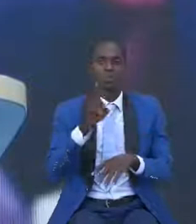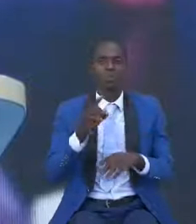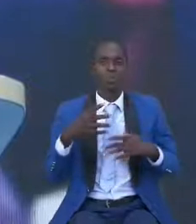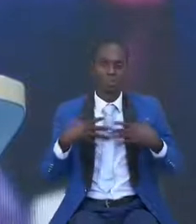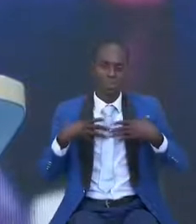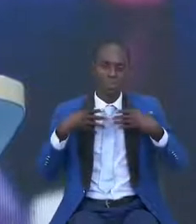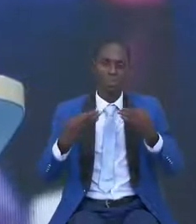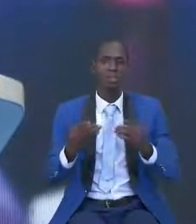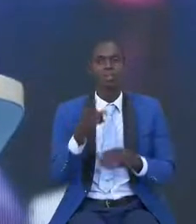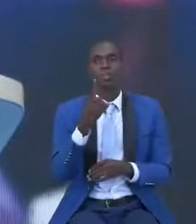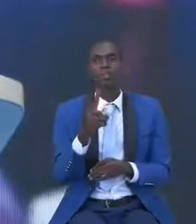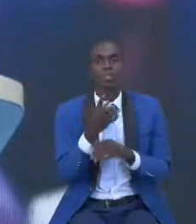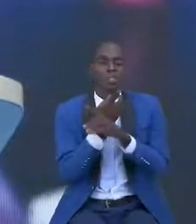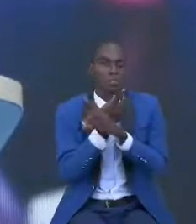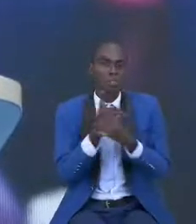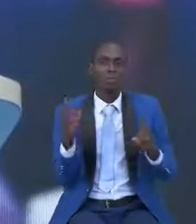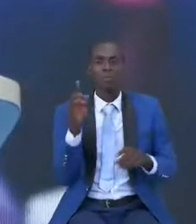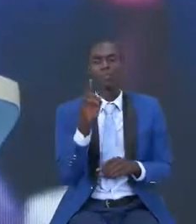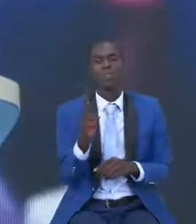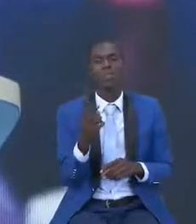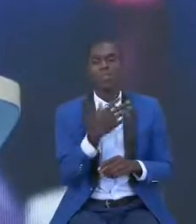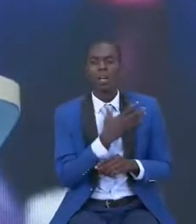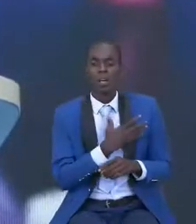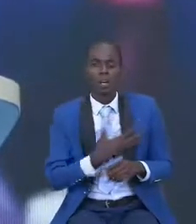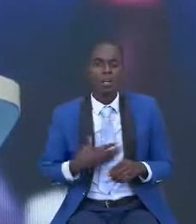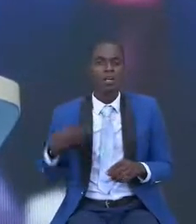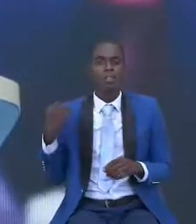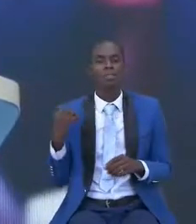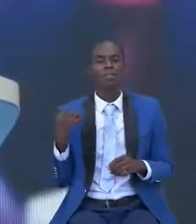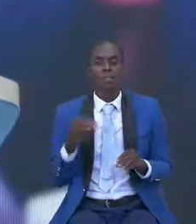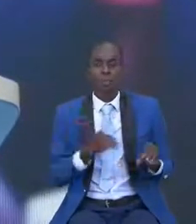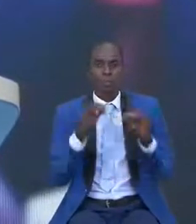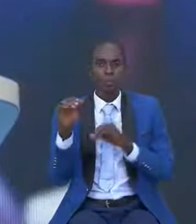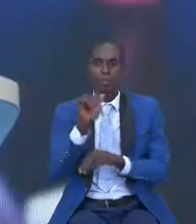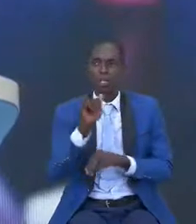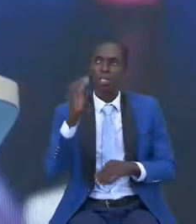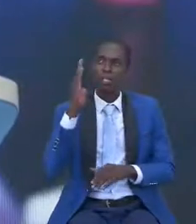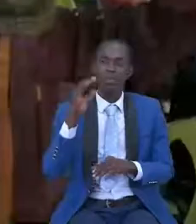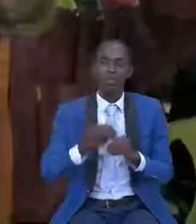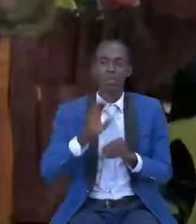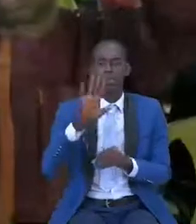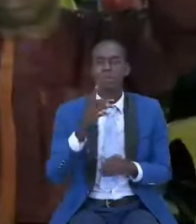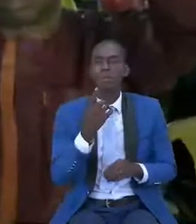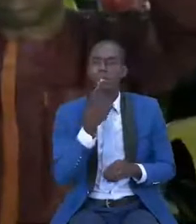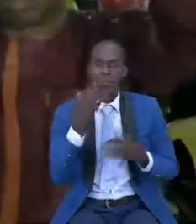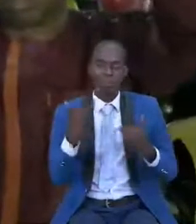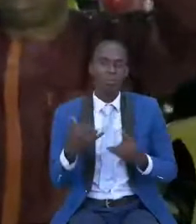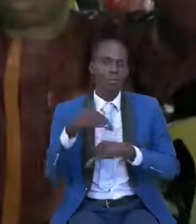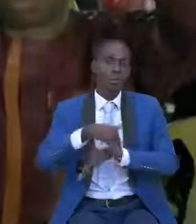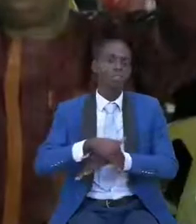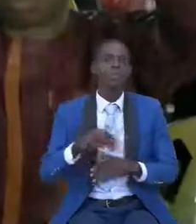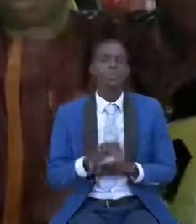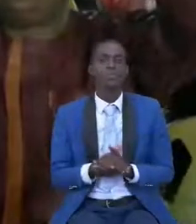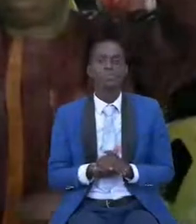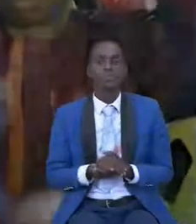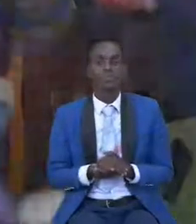Le Seigneur va te toucher, te guérir, te délivrer et il mettra un témoignage dans ta